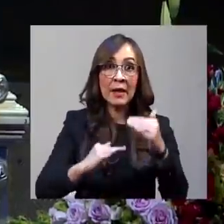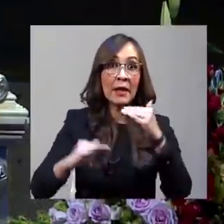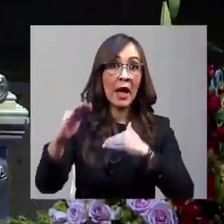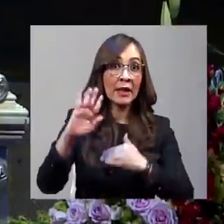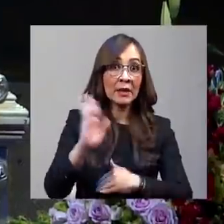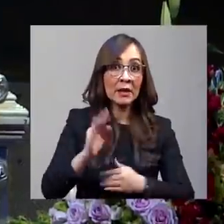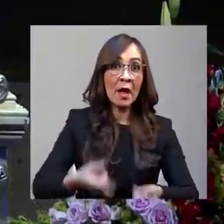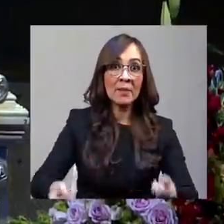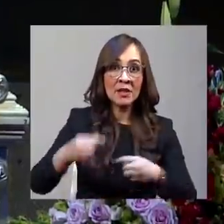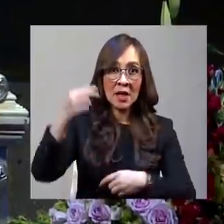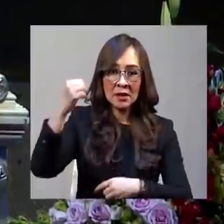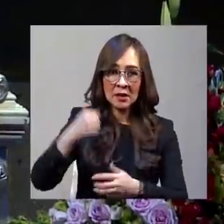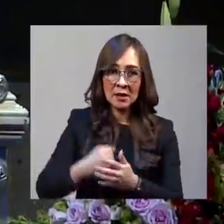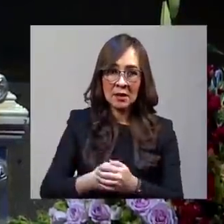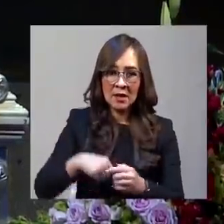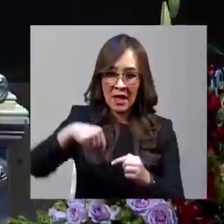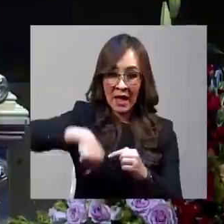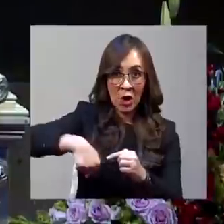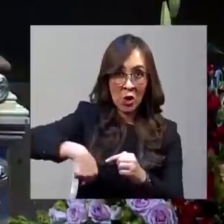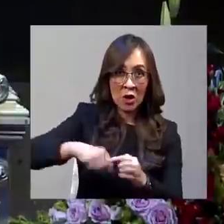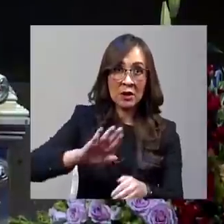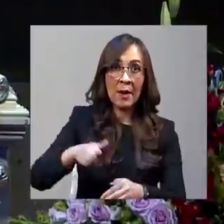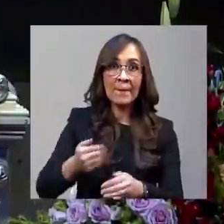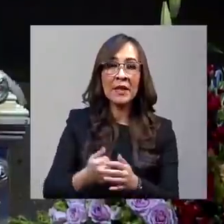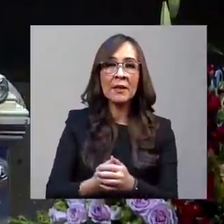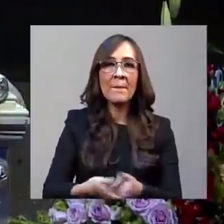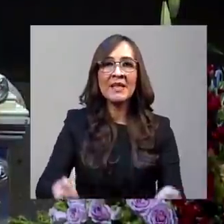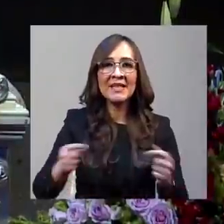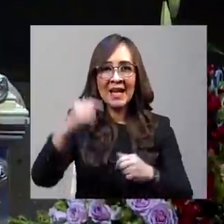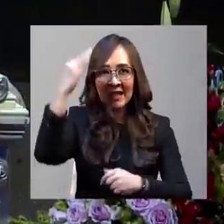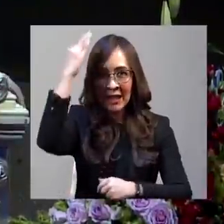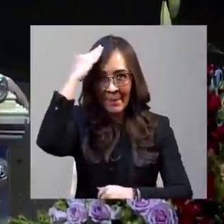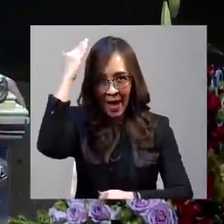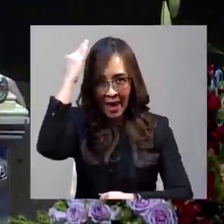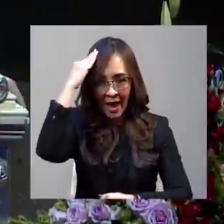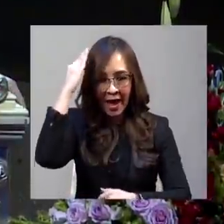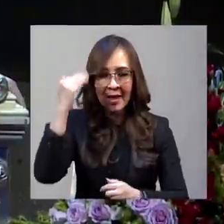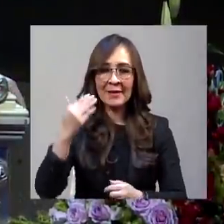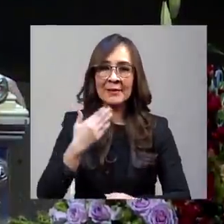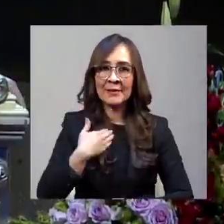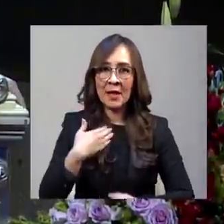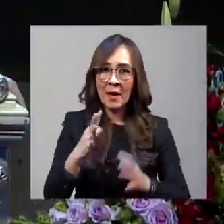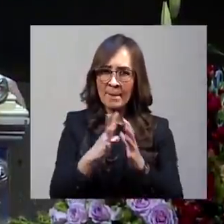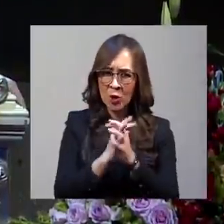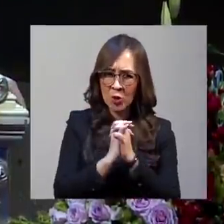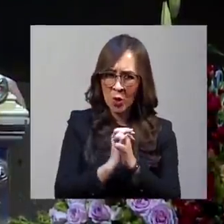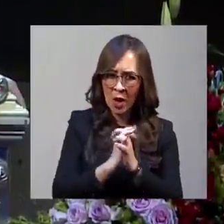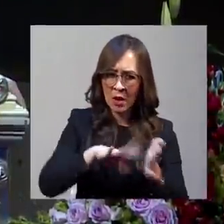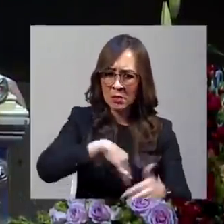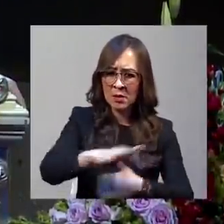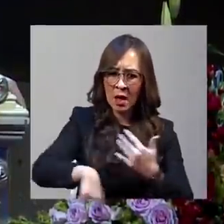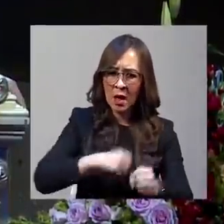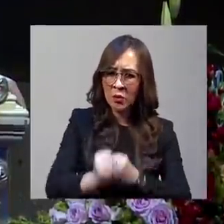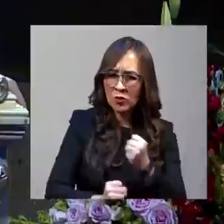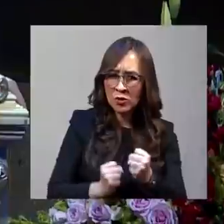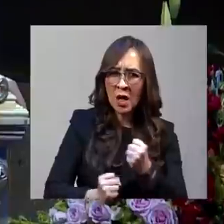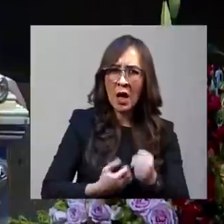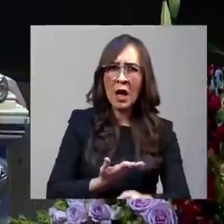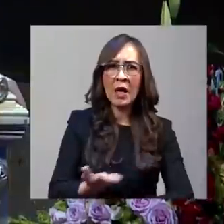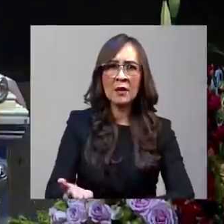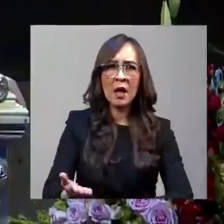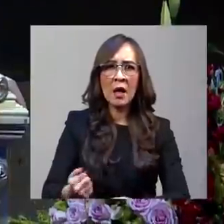artinya selalu meningkat. Selalu mengalami kemajuan. Saya berdoa, usaha saudara, masa muda